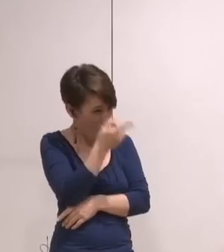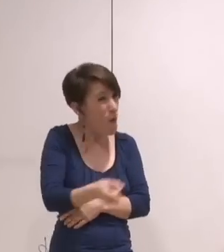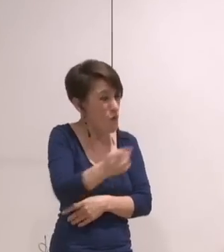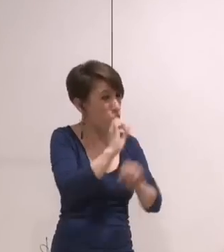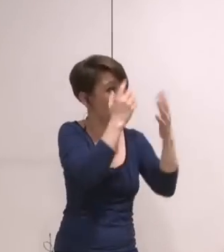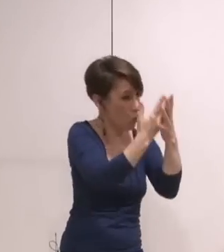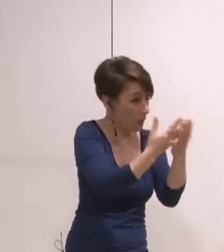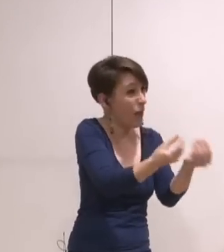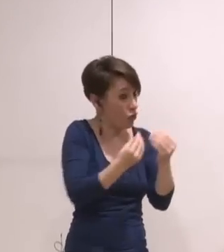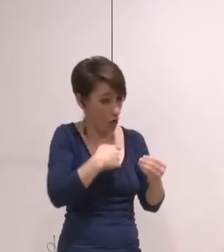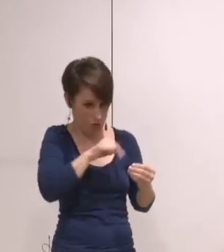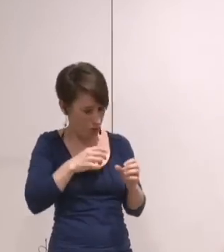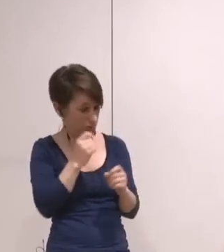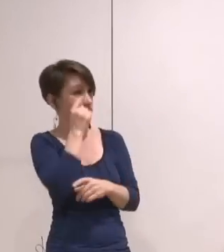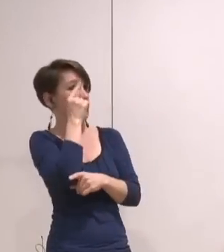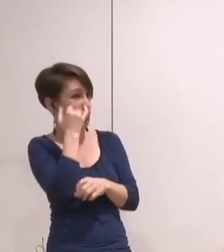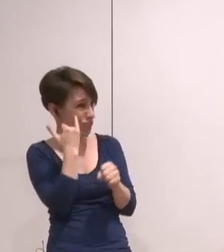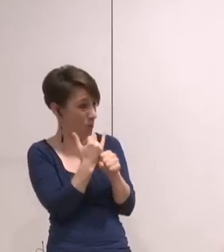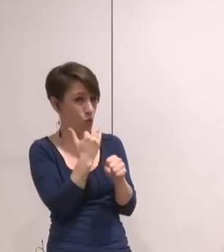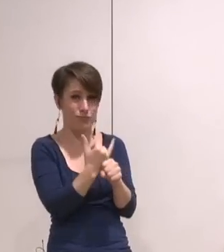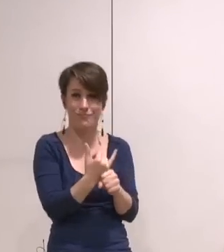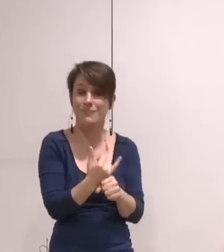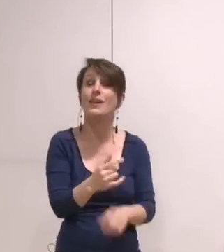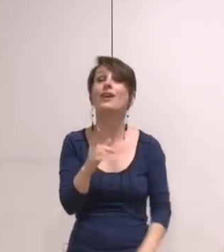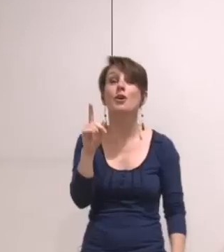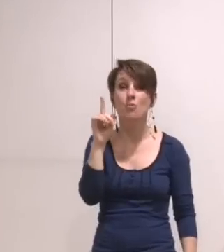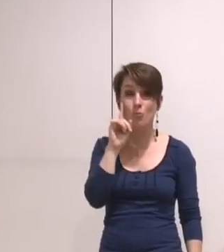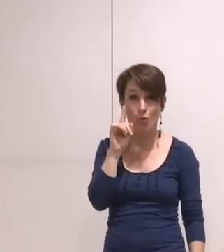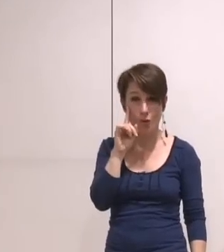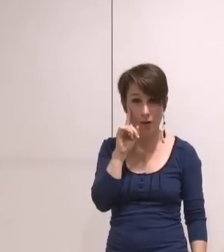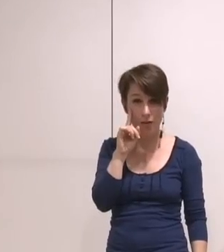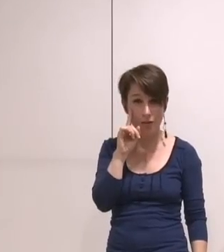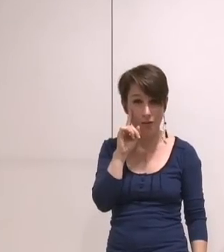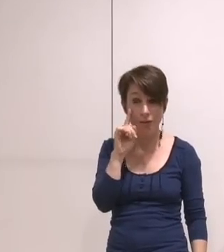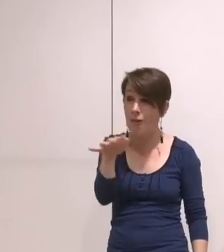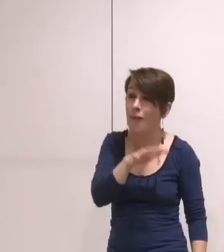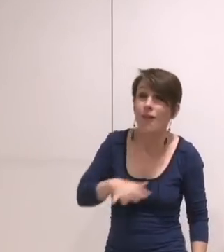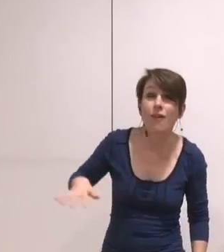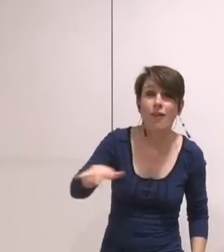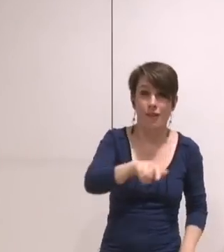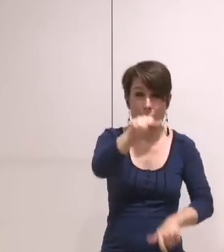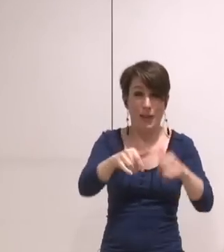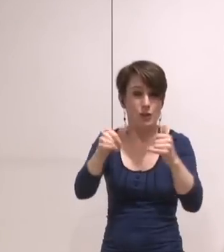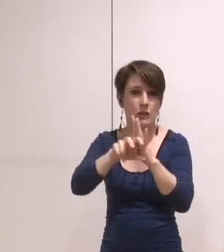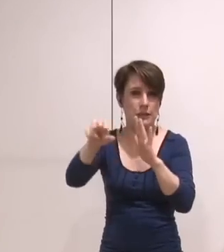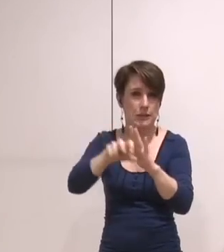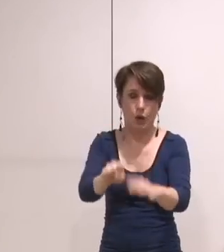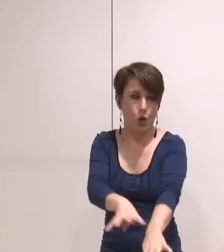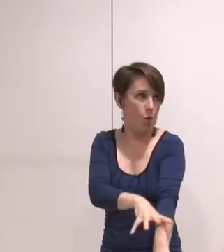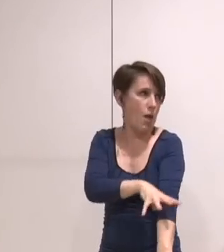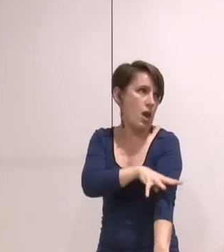surpris parce que l'ampleur de l'émotion s'explique pour des raisons assez